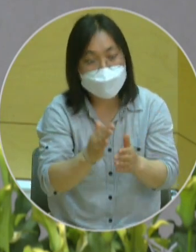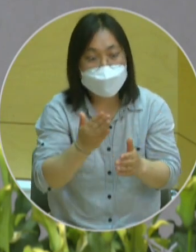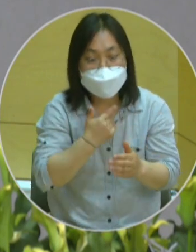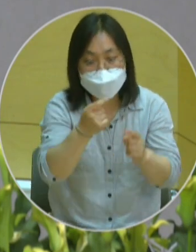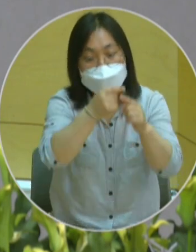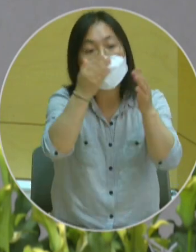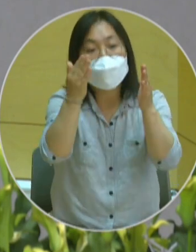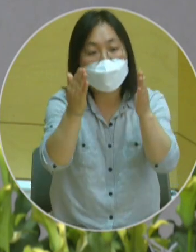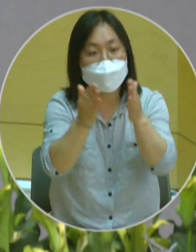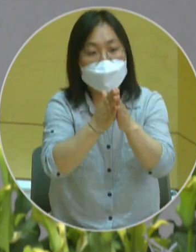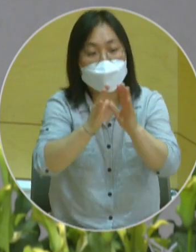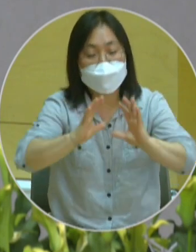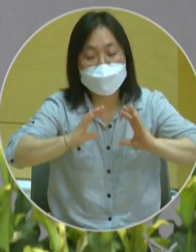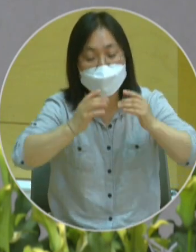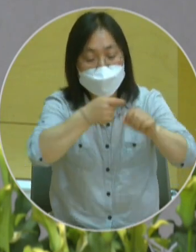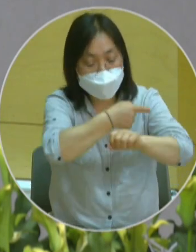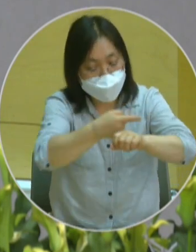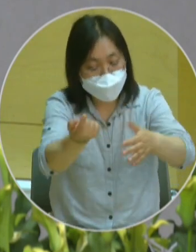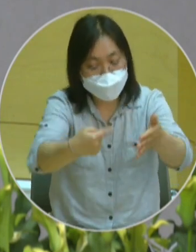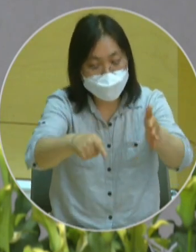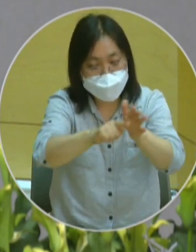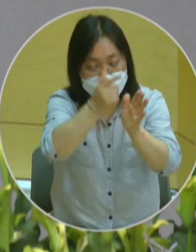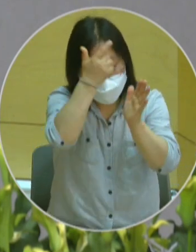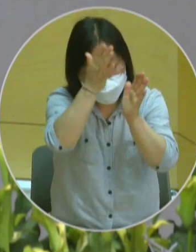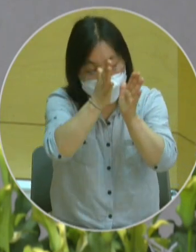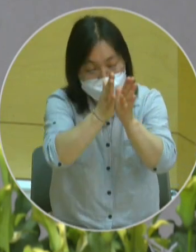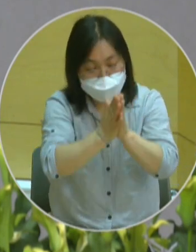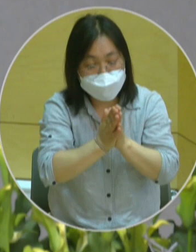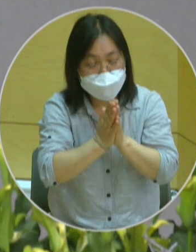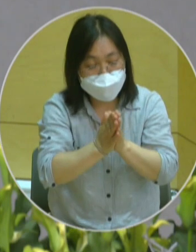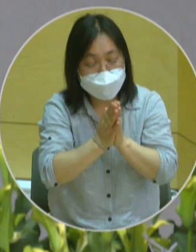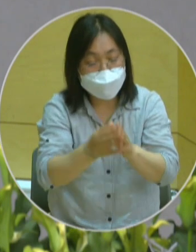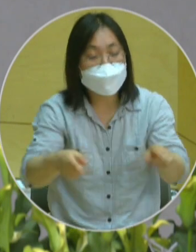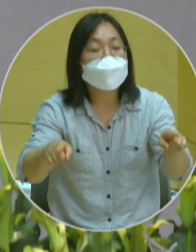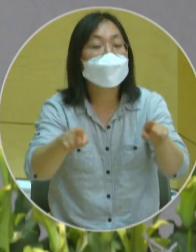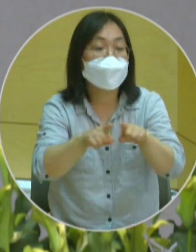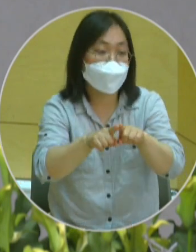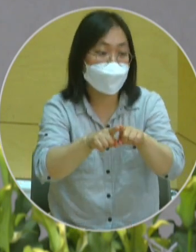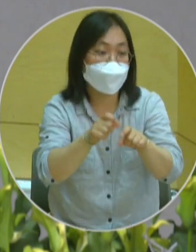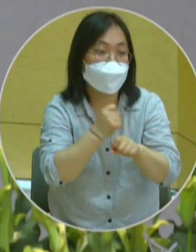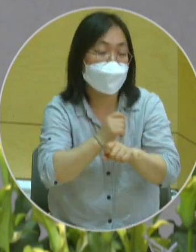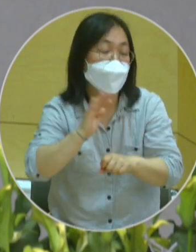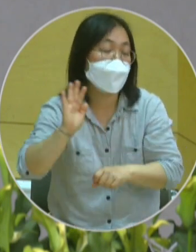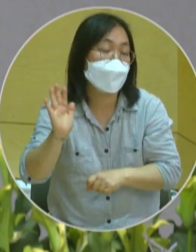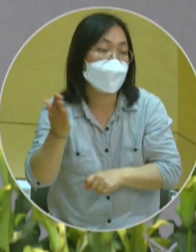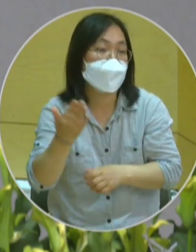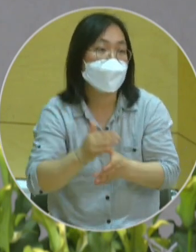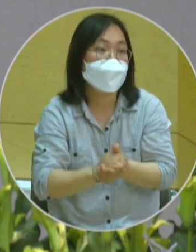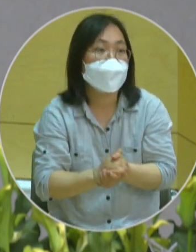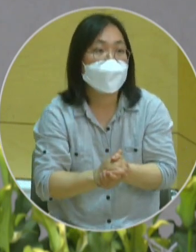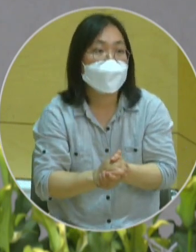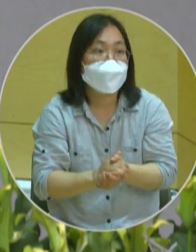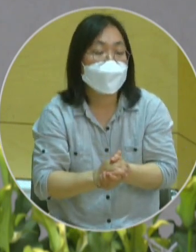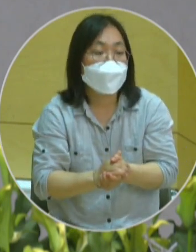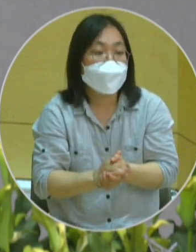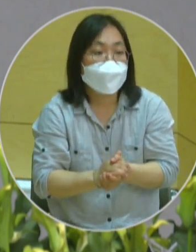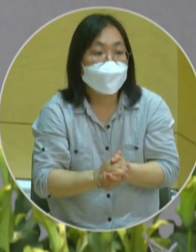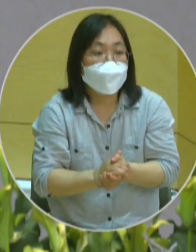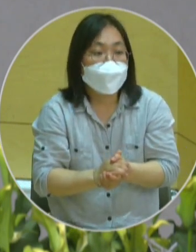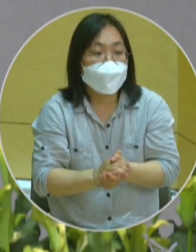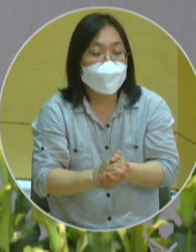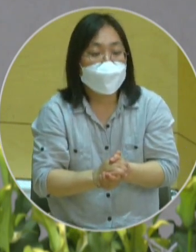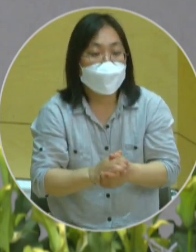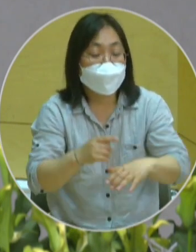내 교회와 나라와 민족을 위해 기도하는 그 기도가 함께 있어져야 된다는 것입니다. 바로 어디에서 이런